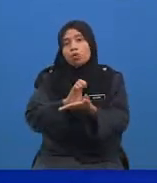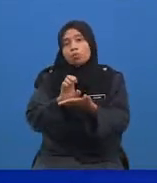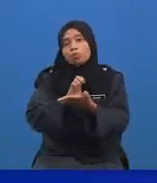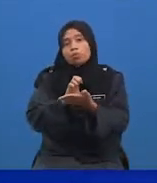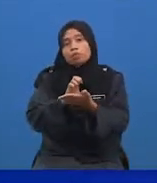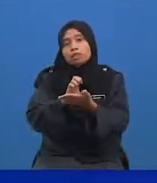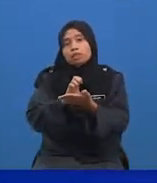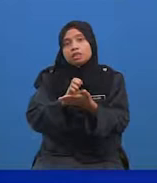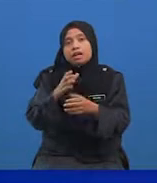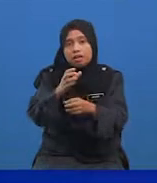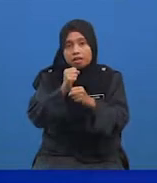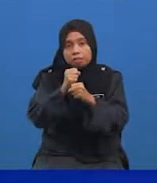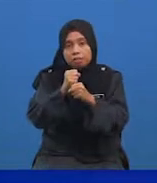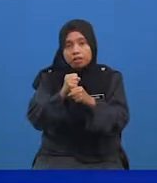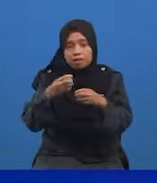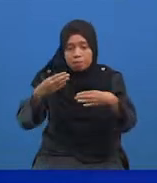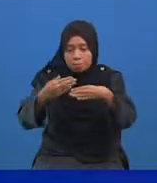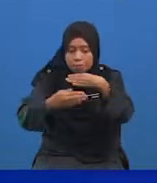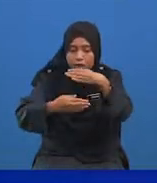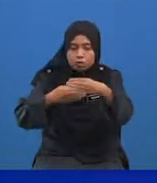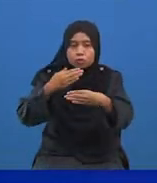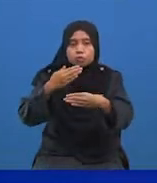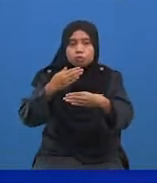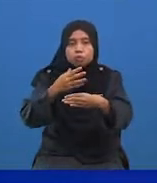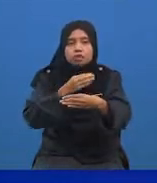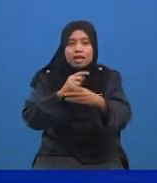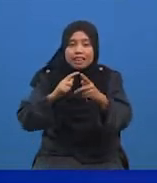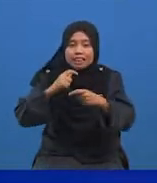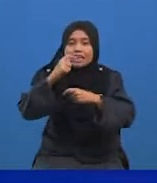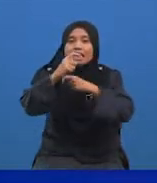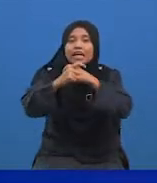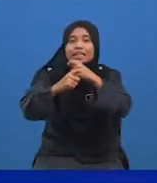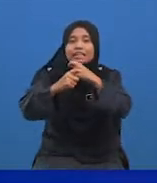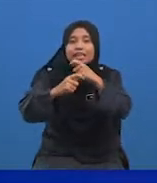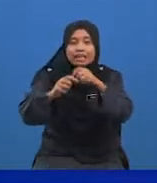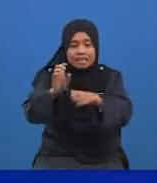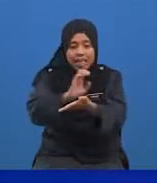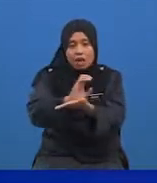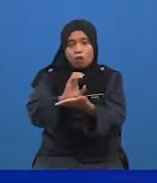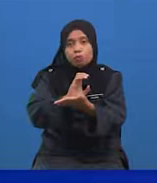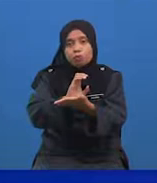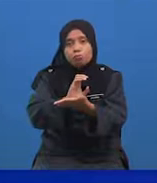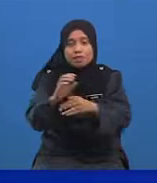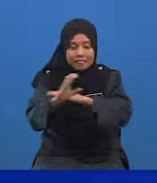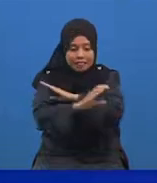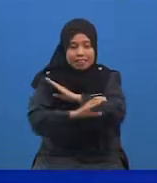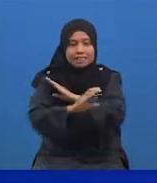setempat dan dapat memajukan dan meningkatkan ekonomi negara